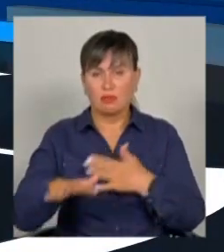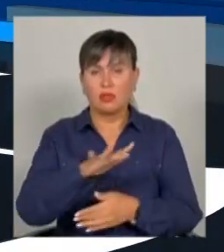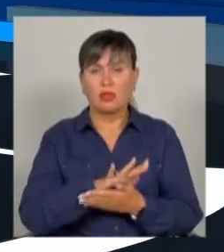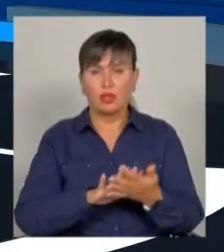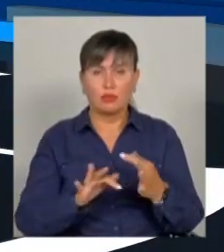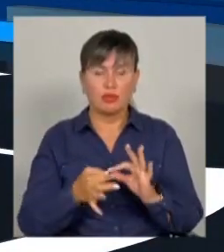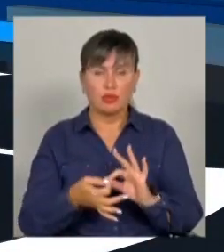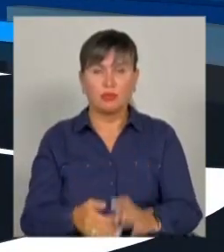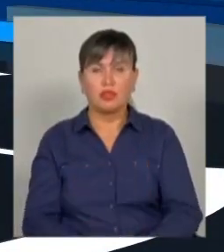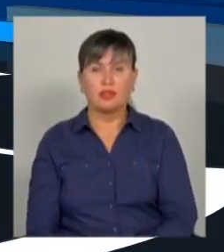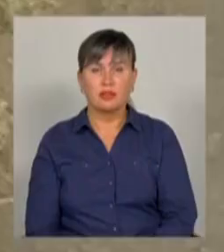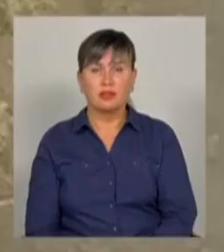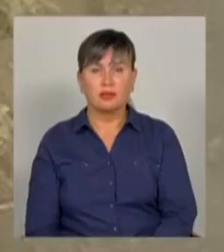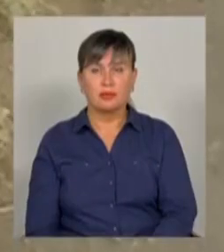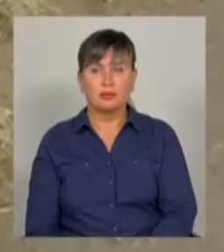Дина Жанабекова.